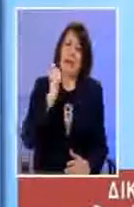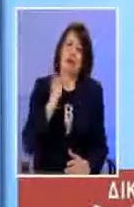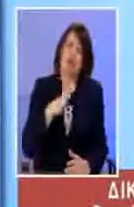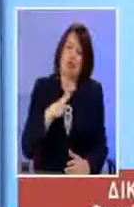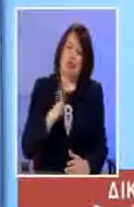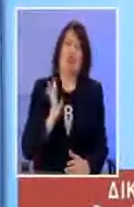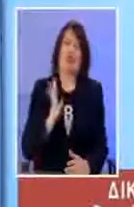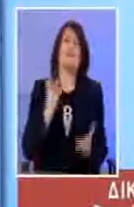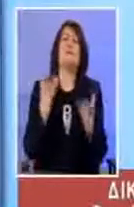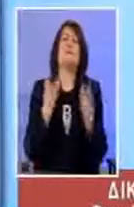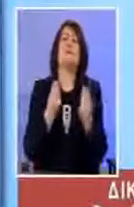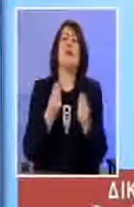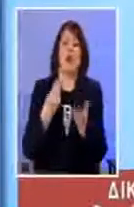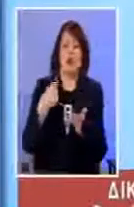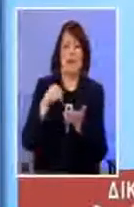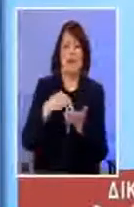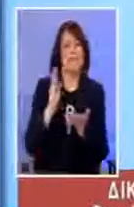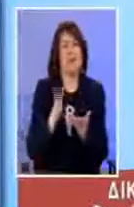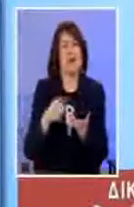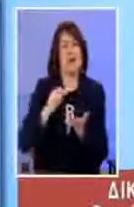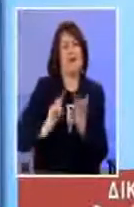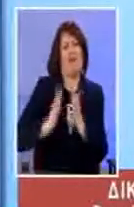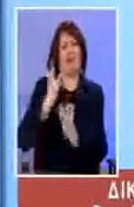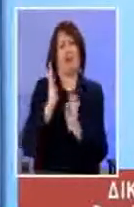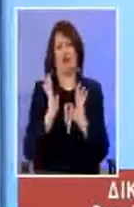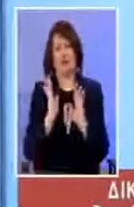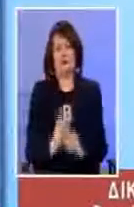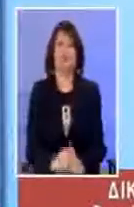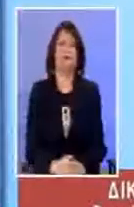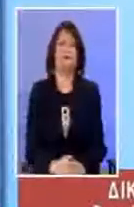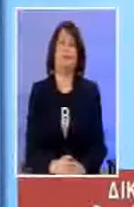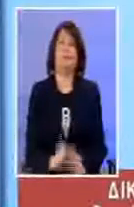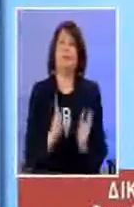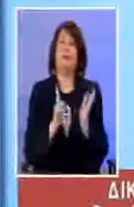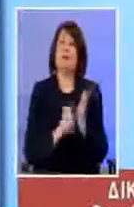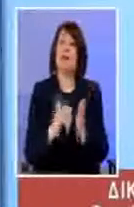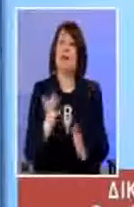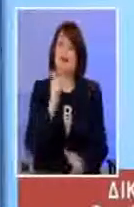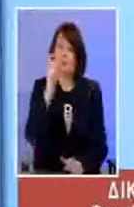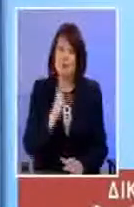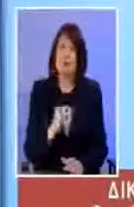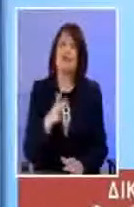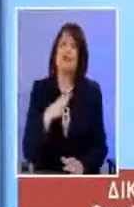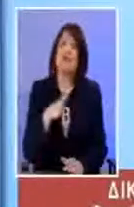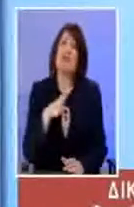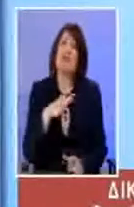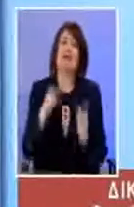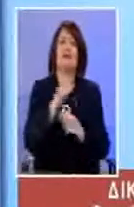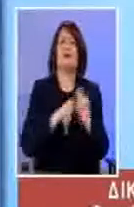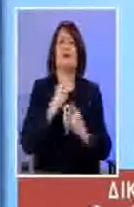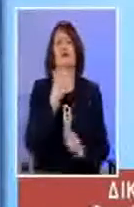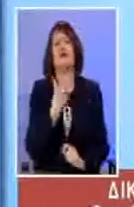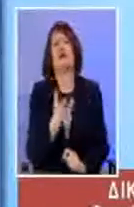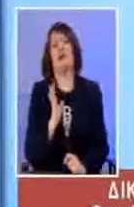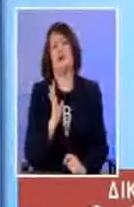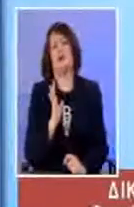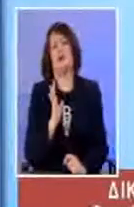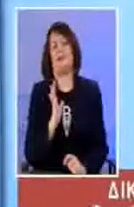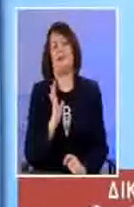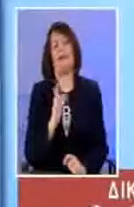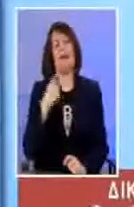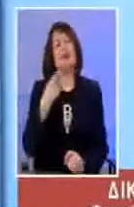πολλές βελτιώσεις. Το πρόβλημα είναι να βρεθεί κάποιος που να θελήσει να ασχοληθεί στα σοβαρά και θα